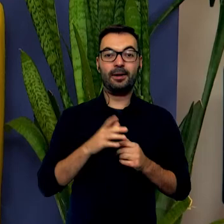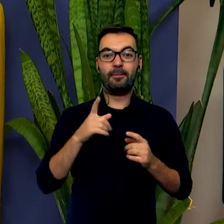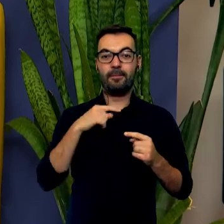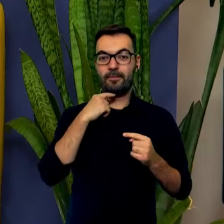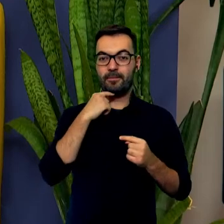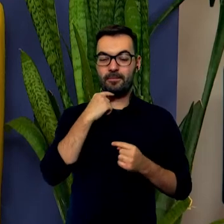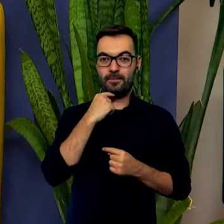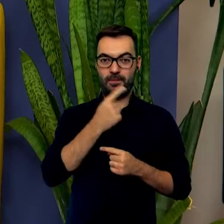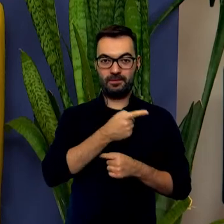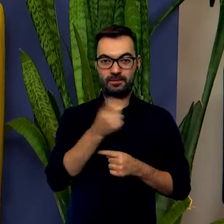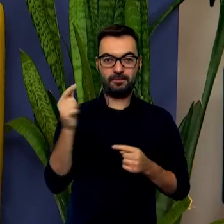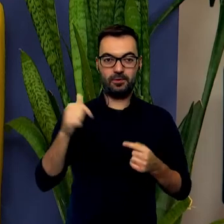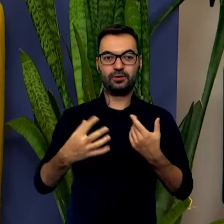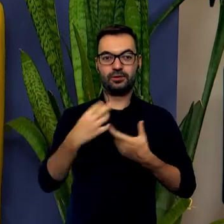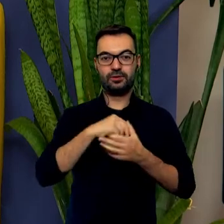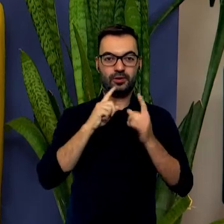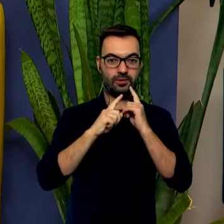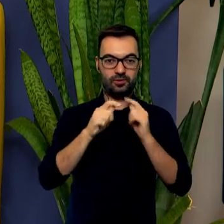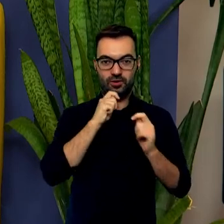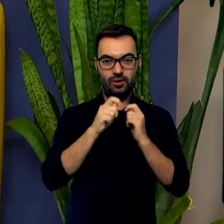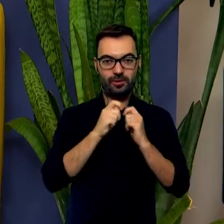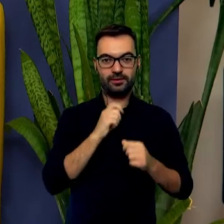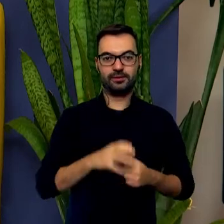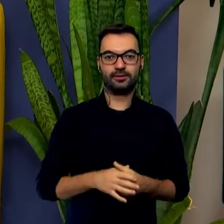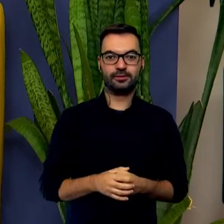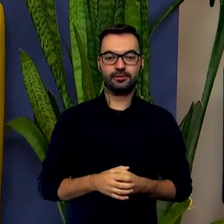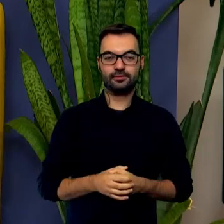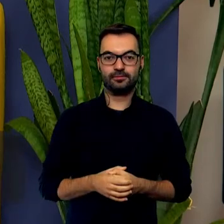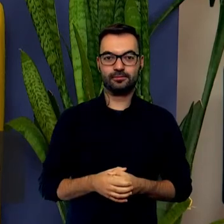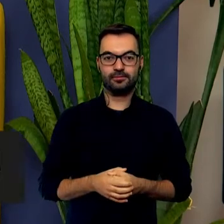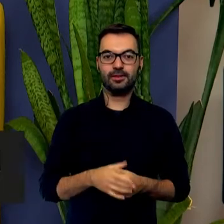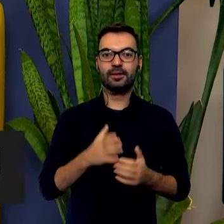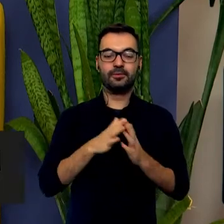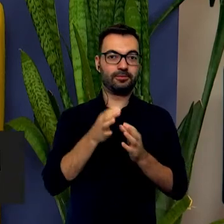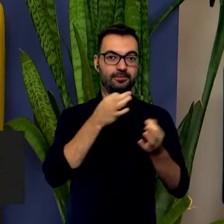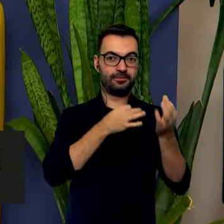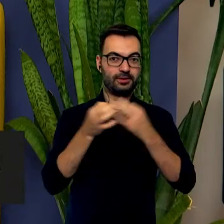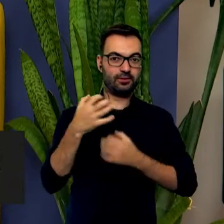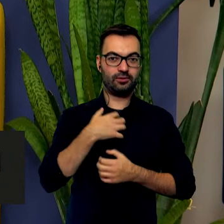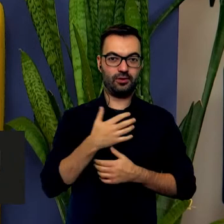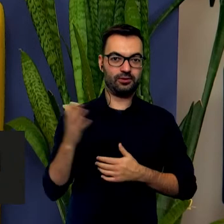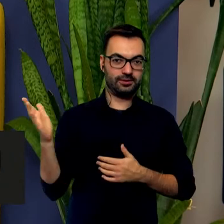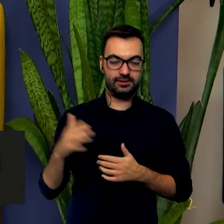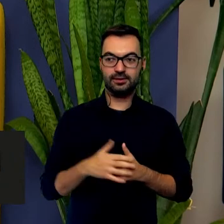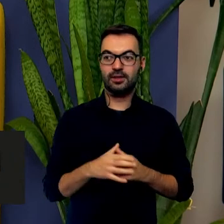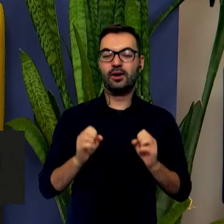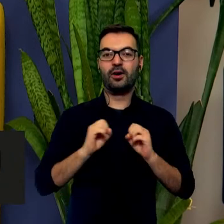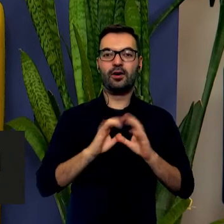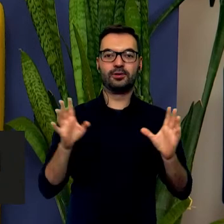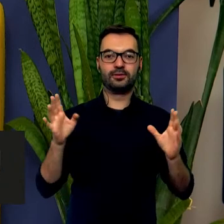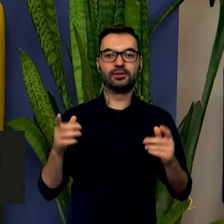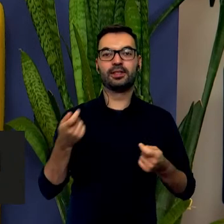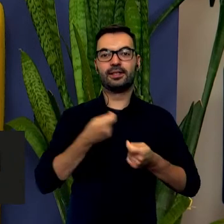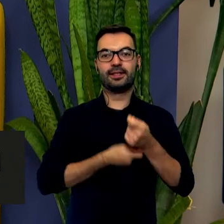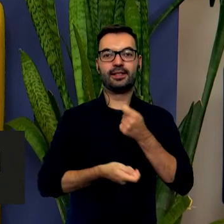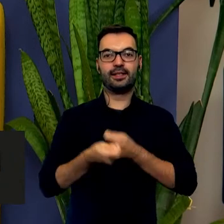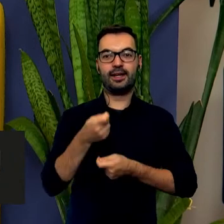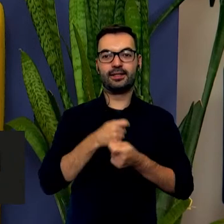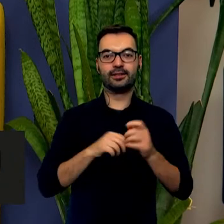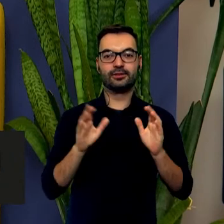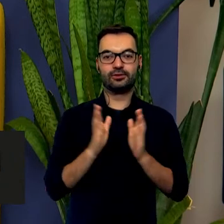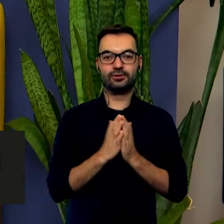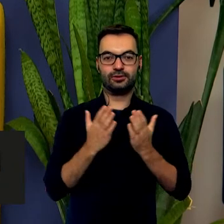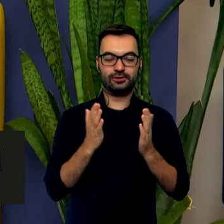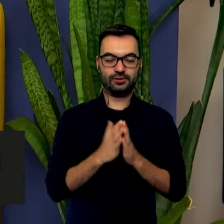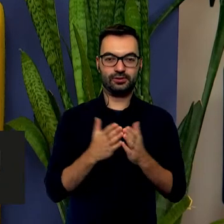że można się włączyć do rozmowy w komentarzach. Tam prosimy o zadawanie pytań do naszych gości, ale oczywiście na targi książki już przypominamy o tym.